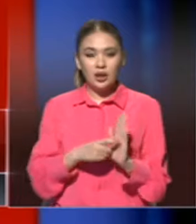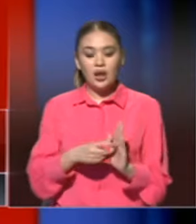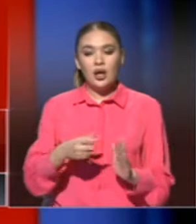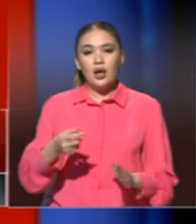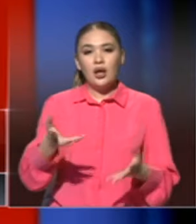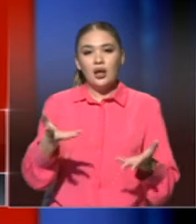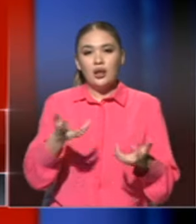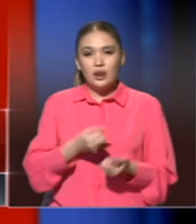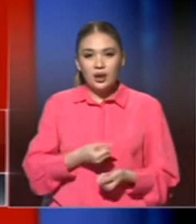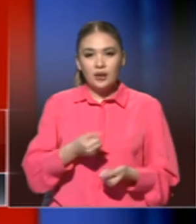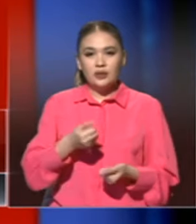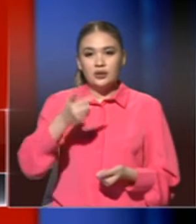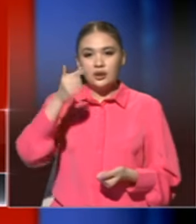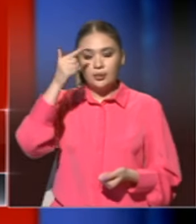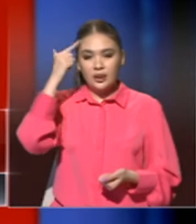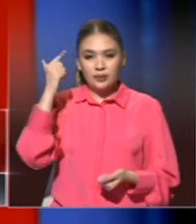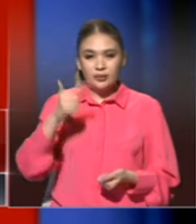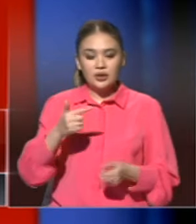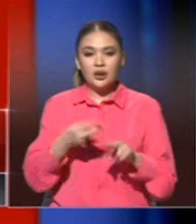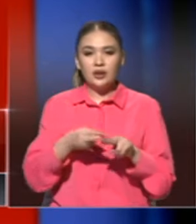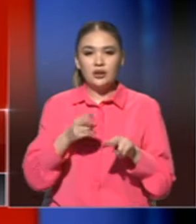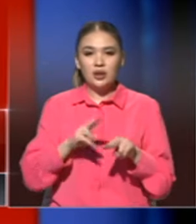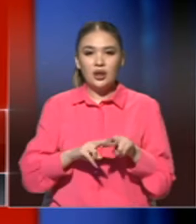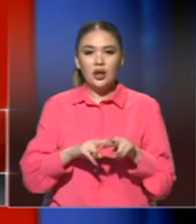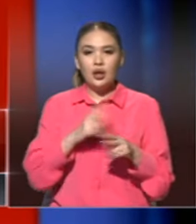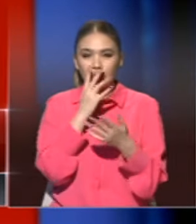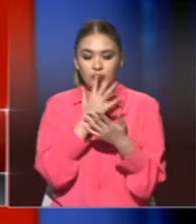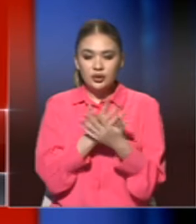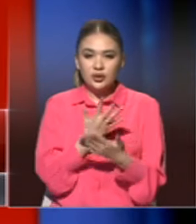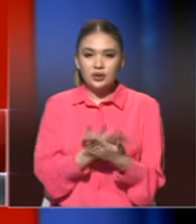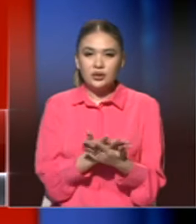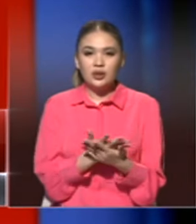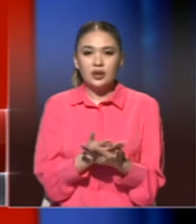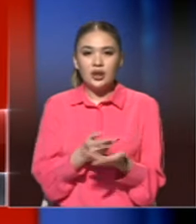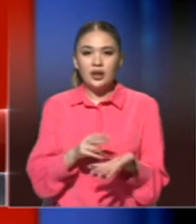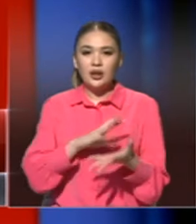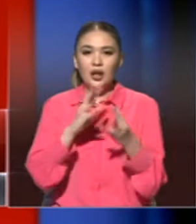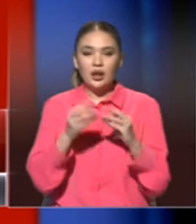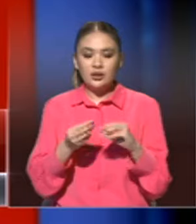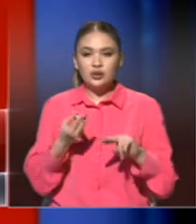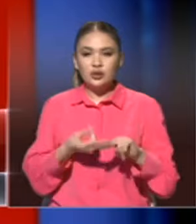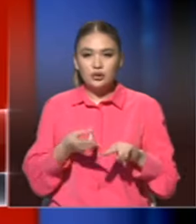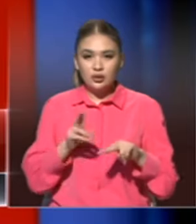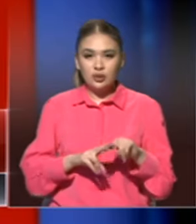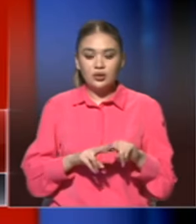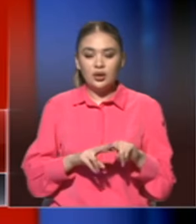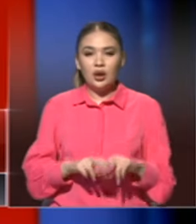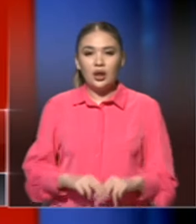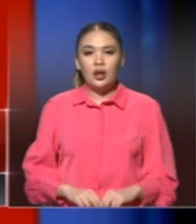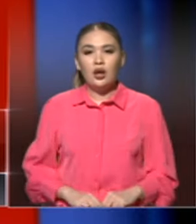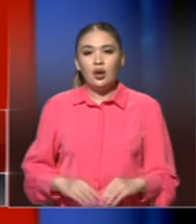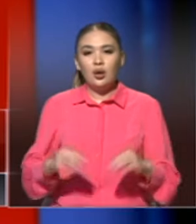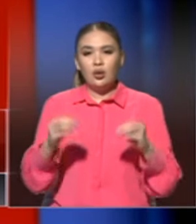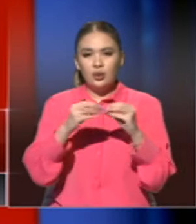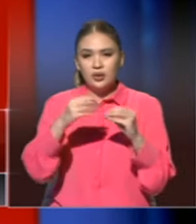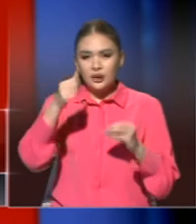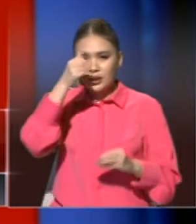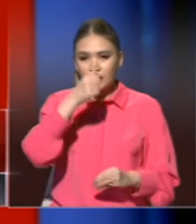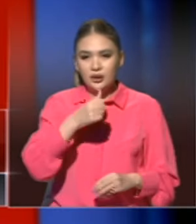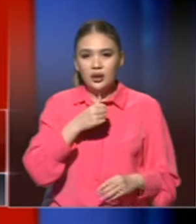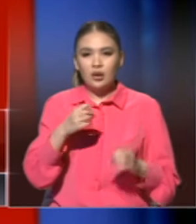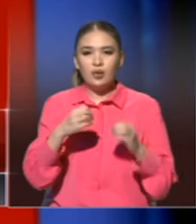білімінің нәтижесін көрсететін сәт деп білемін мен. Яғни ол сол бір 10 айда, 15